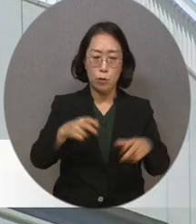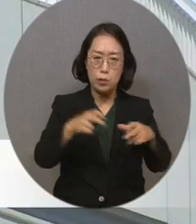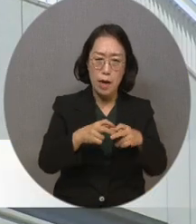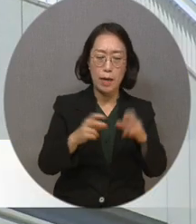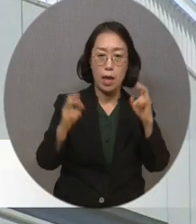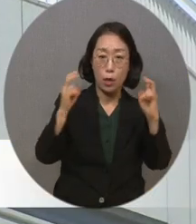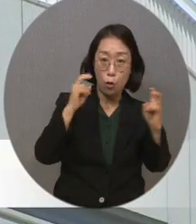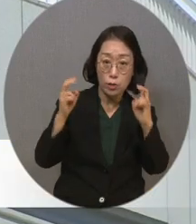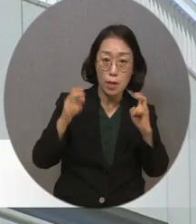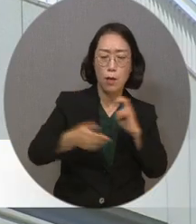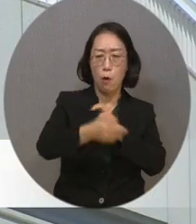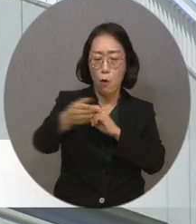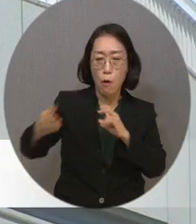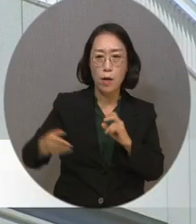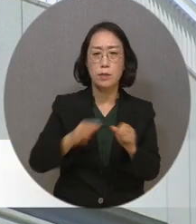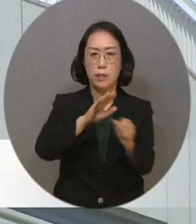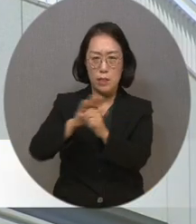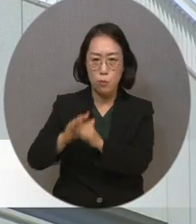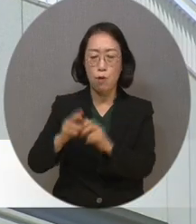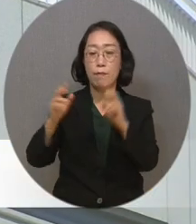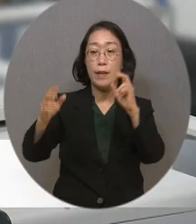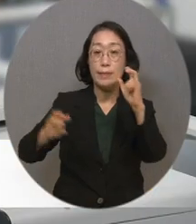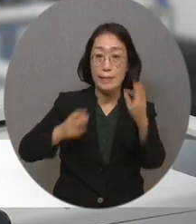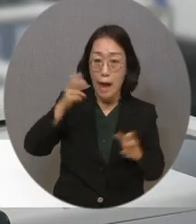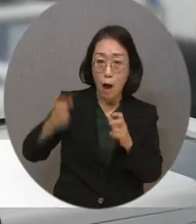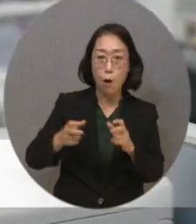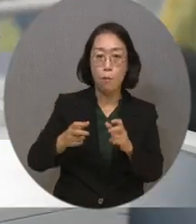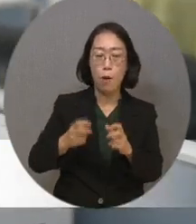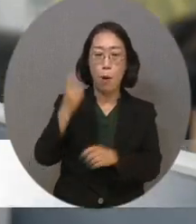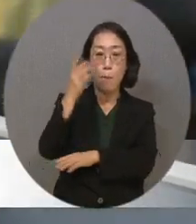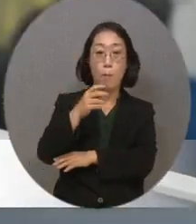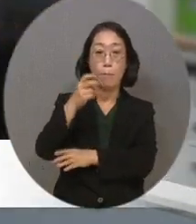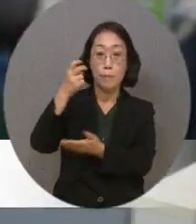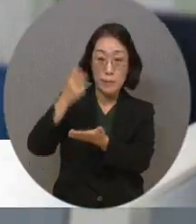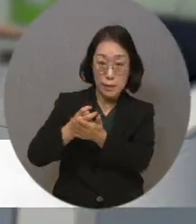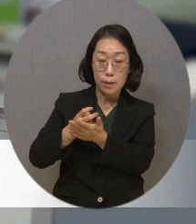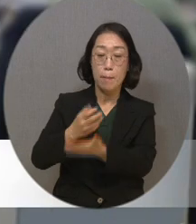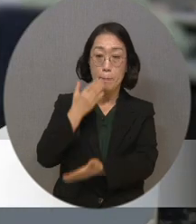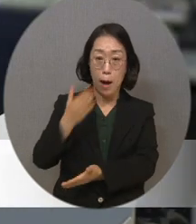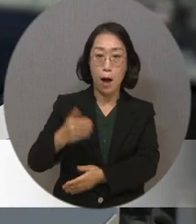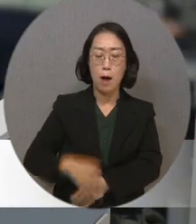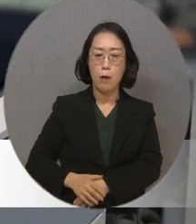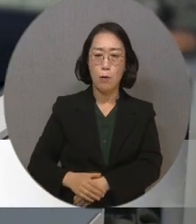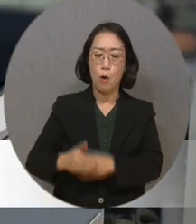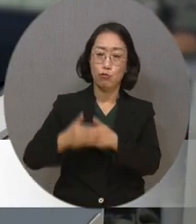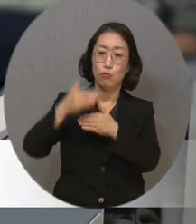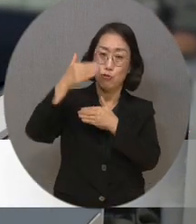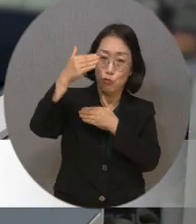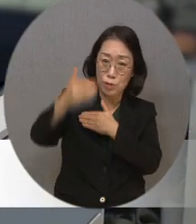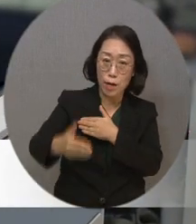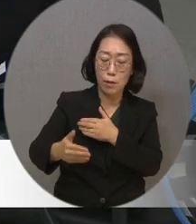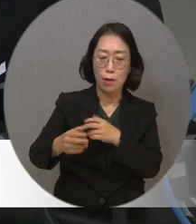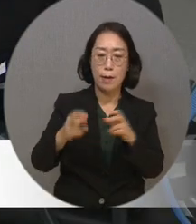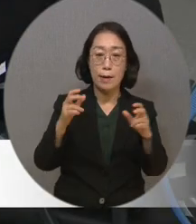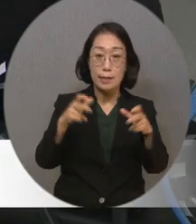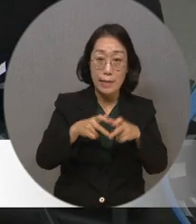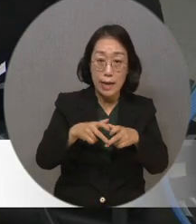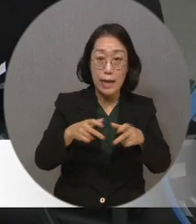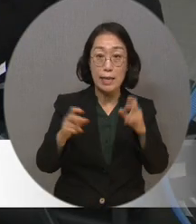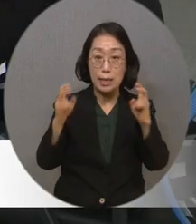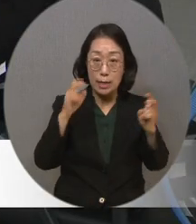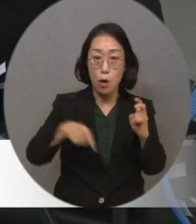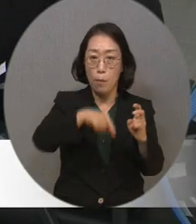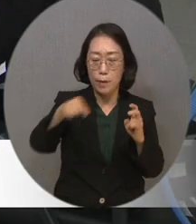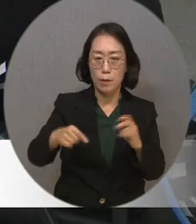장애 경제 주체를 포괄하는 지원 사업에 법적 근거가 마련되고 중장기적으로 장애인 기업에 대한